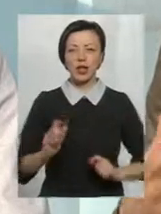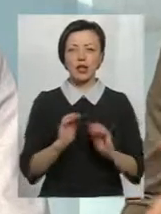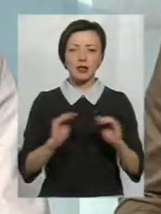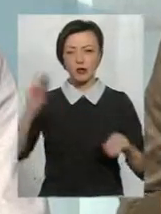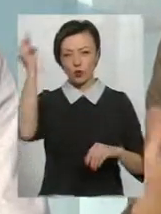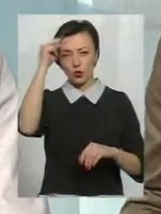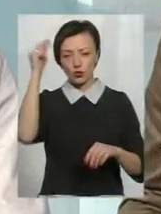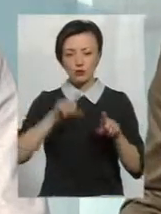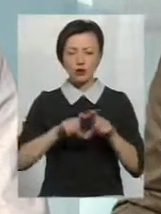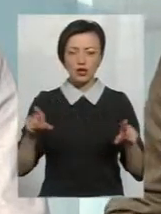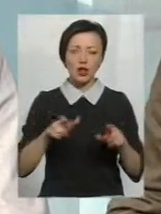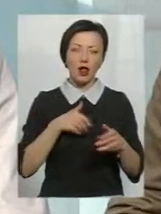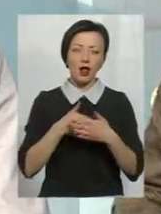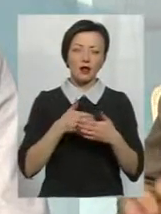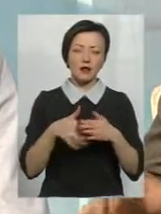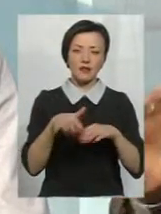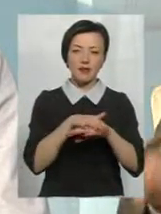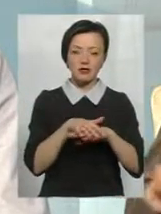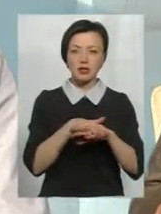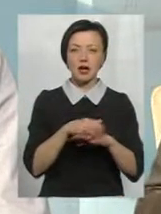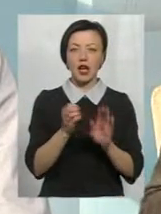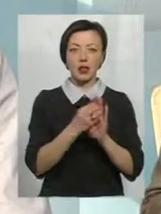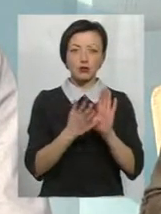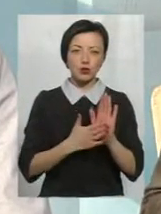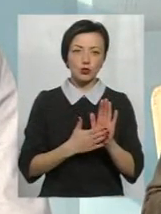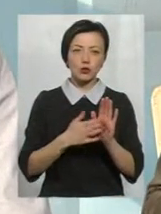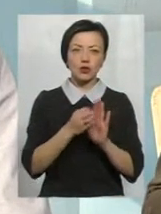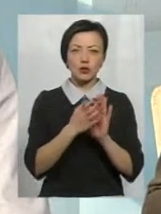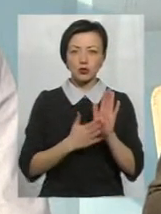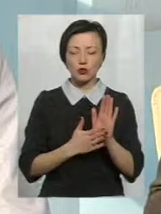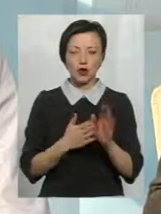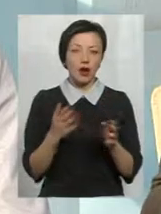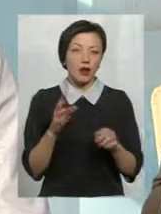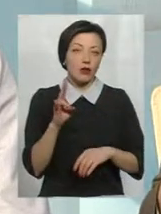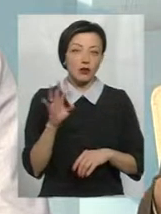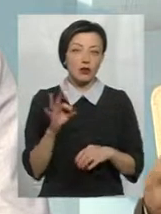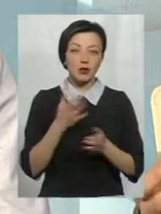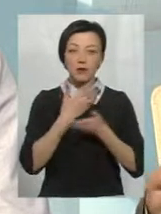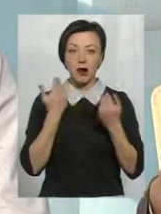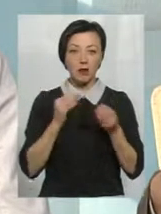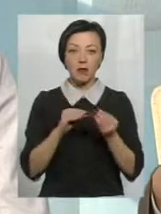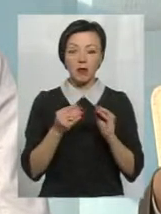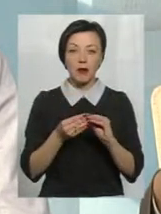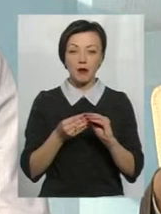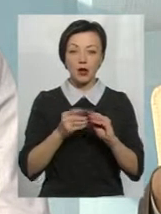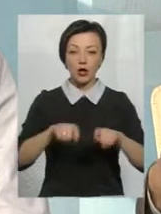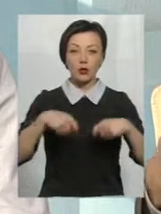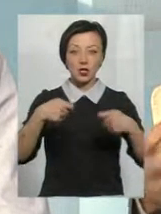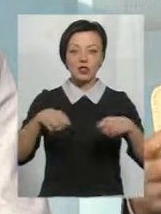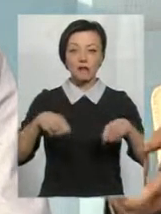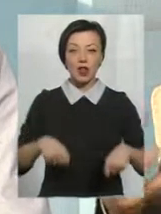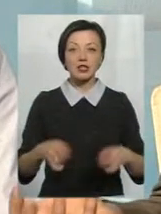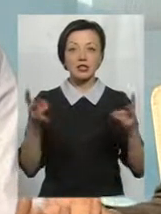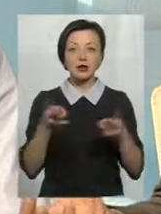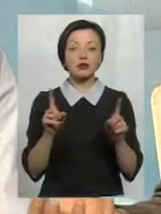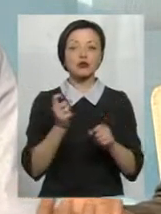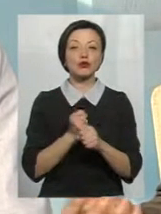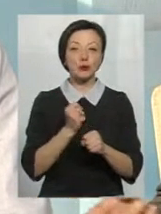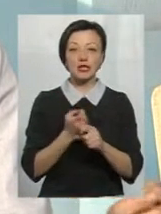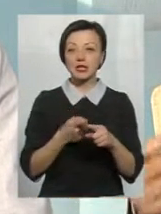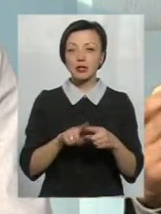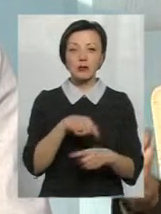там громадськість, все там реєструємо це. Але ж ну, немає ж проблеми донести до влади, що треба щось зробити.